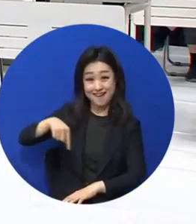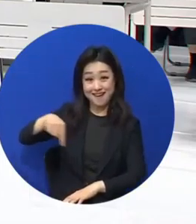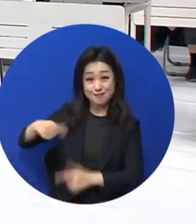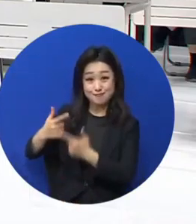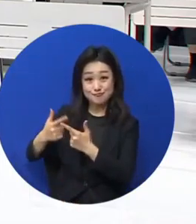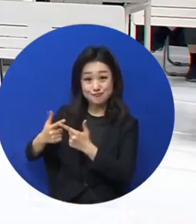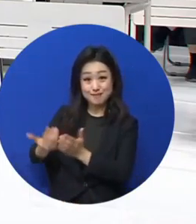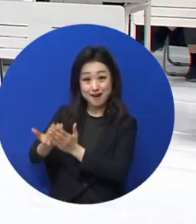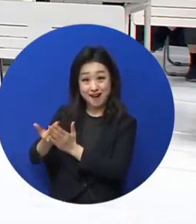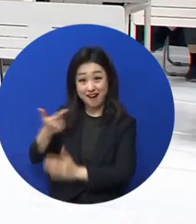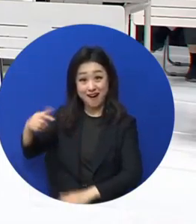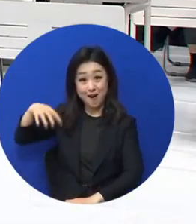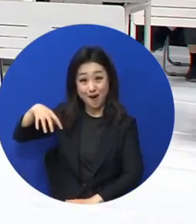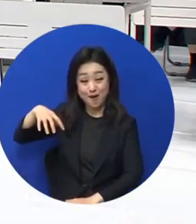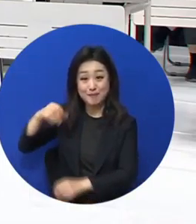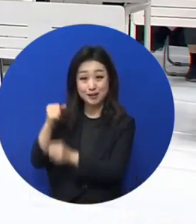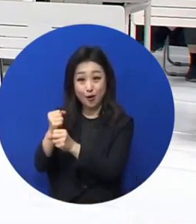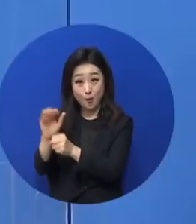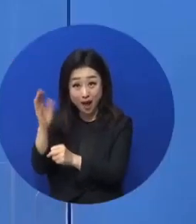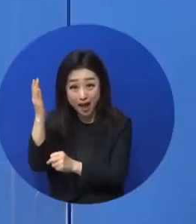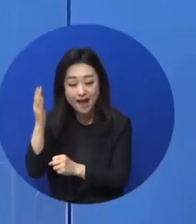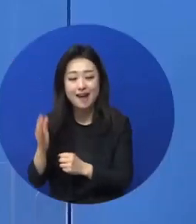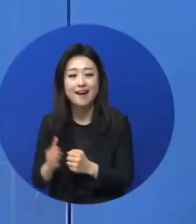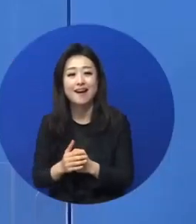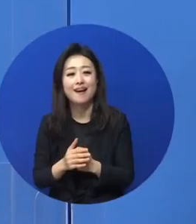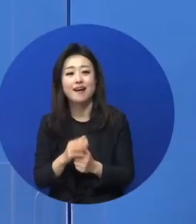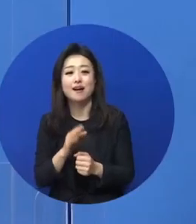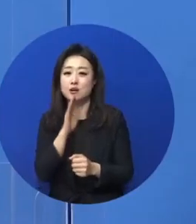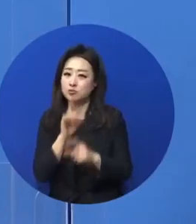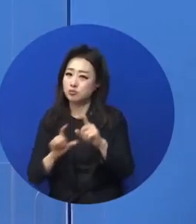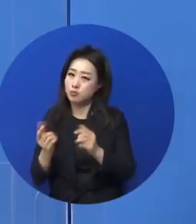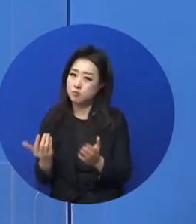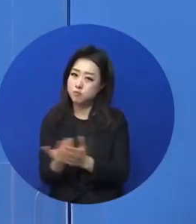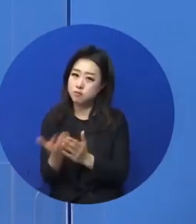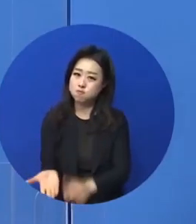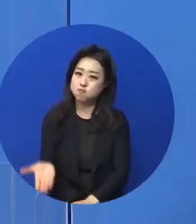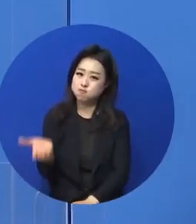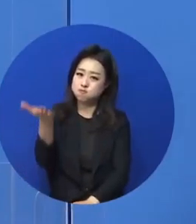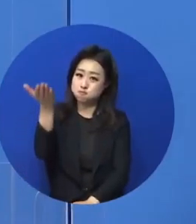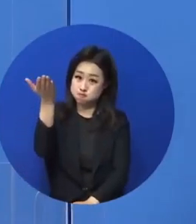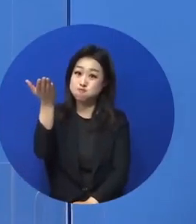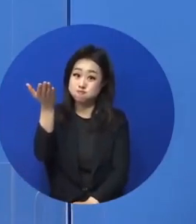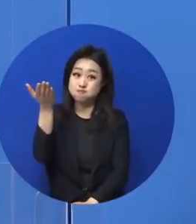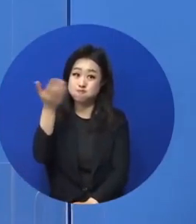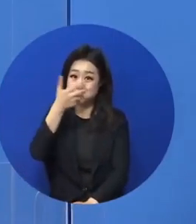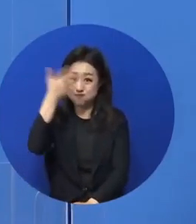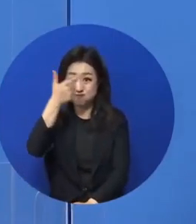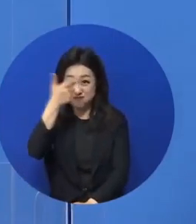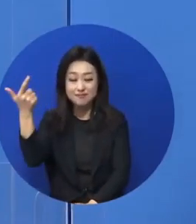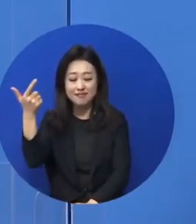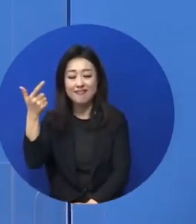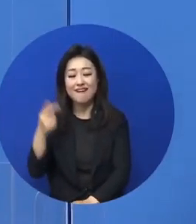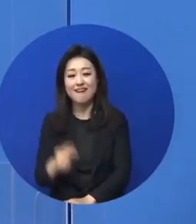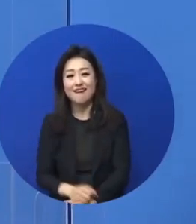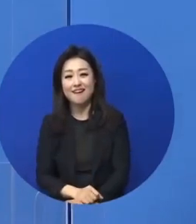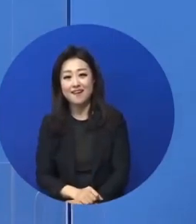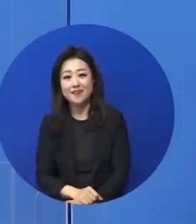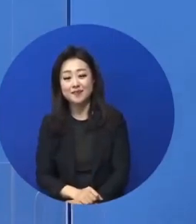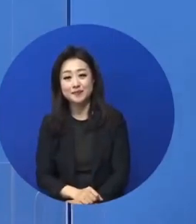추구하는 제2발전추까지 만들어져서 지금보다는 훨씬 성장 발전 잠재력이 커지는 그런 나라가 될 것이고 더